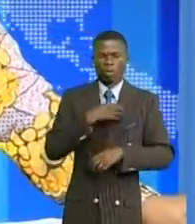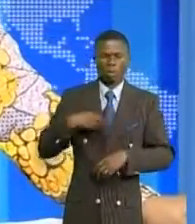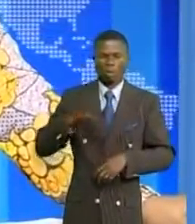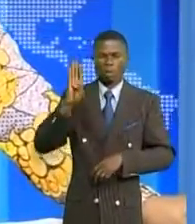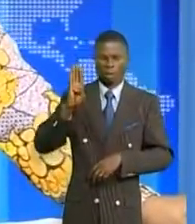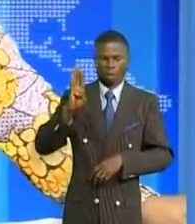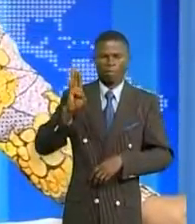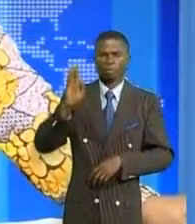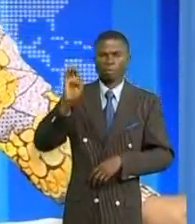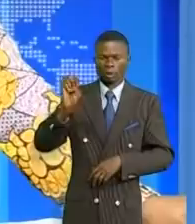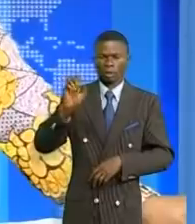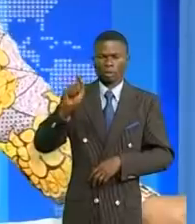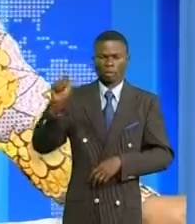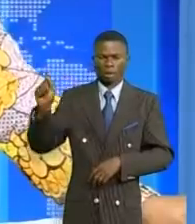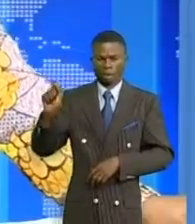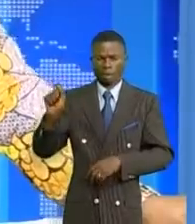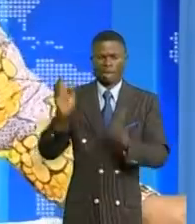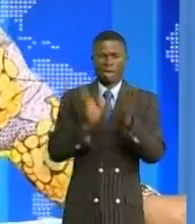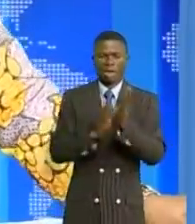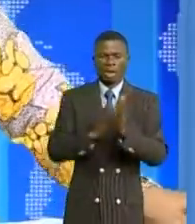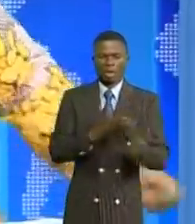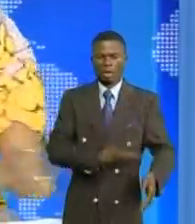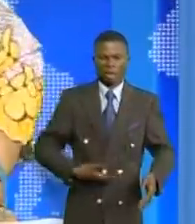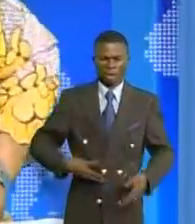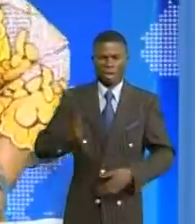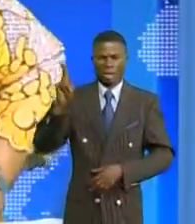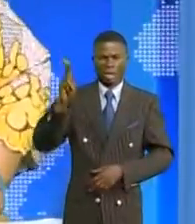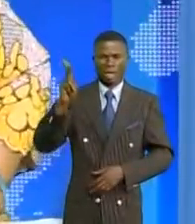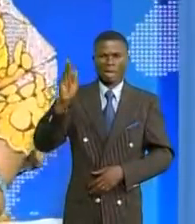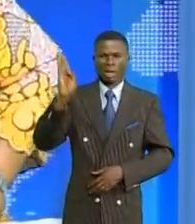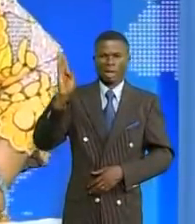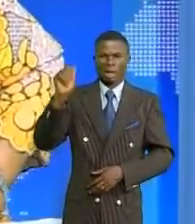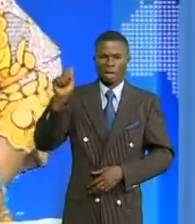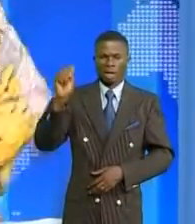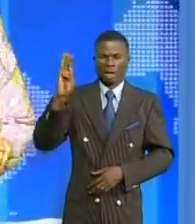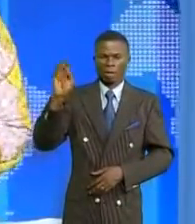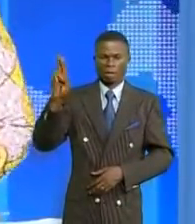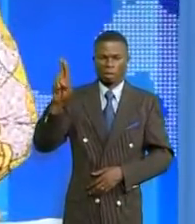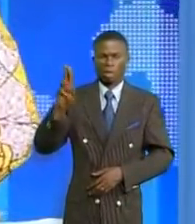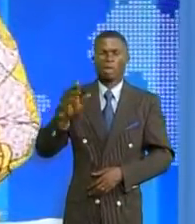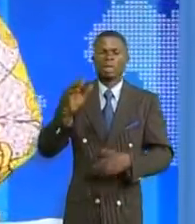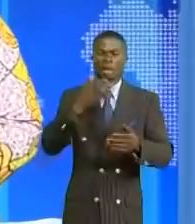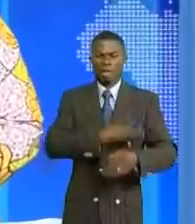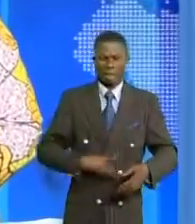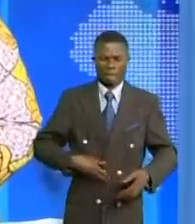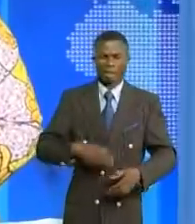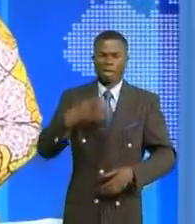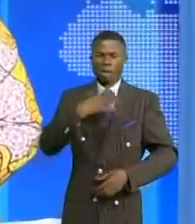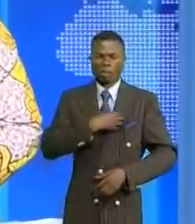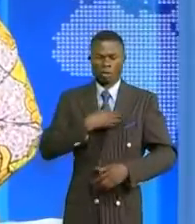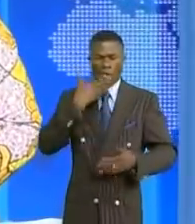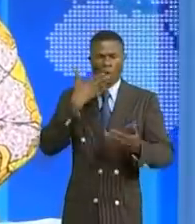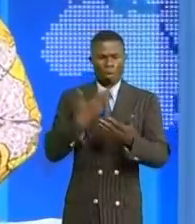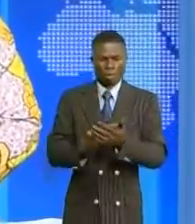du lycée et caban barrier de françoise un des meilleurs à fondatrice et du lycée mon tempo et jacky beto co animatrice